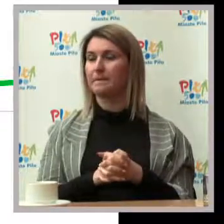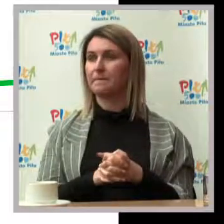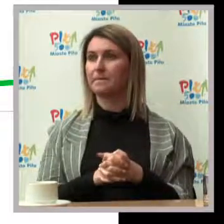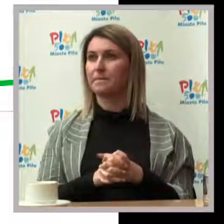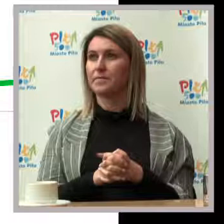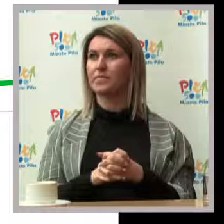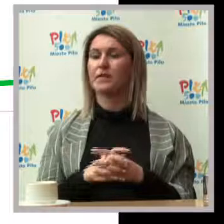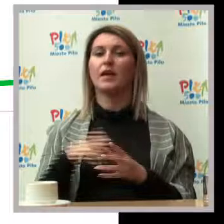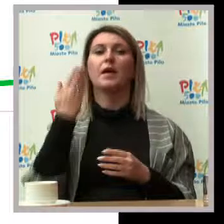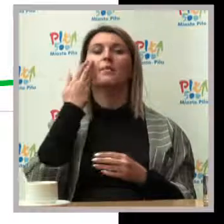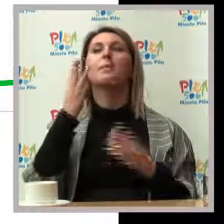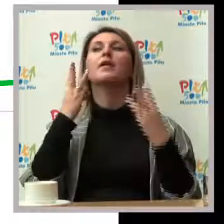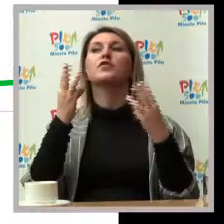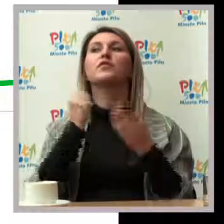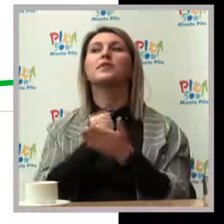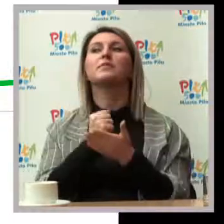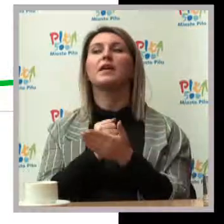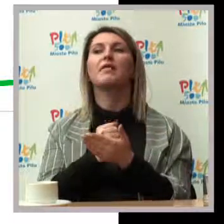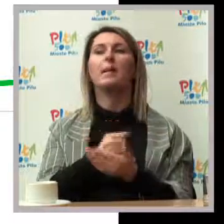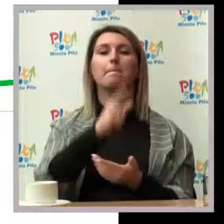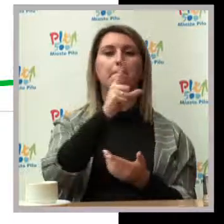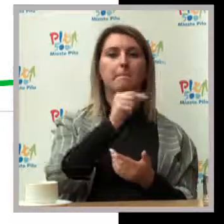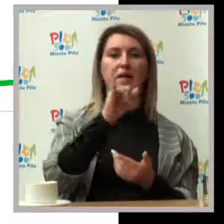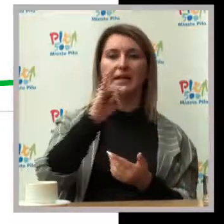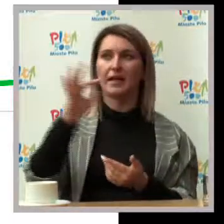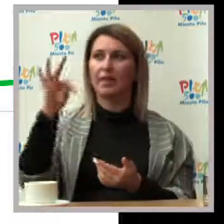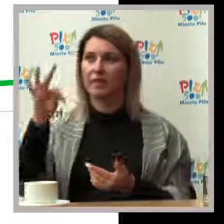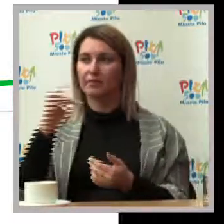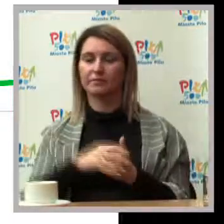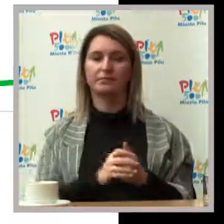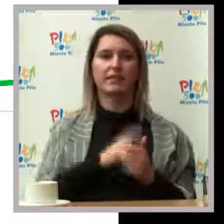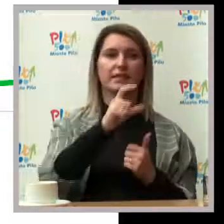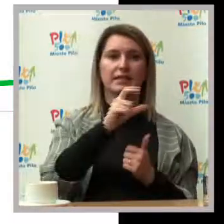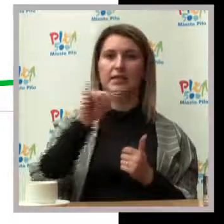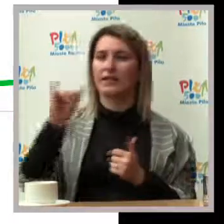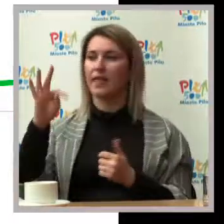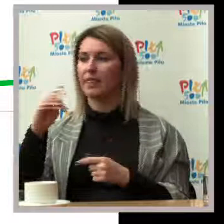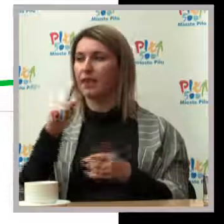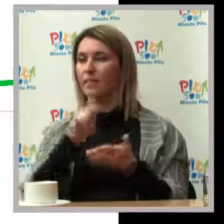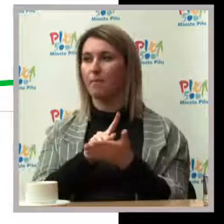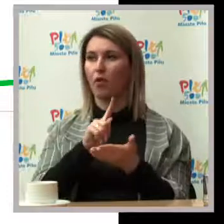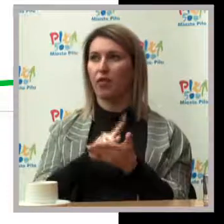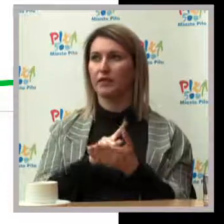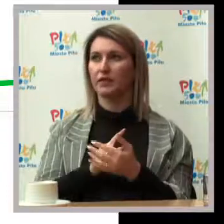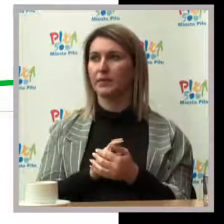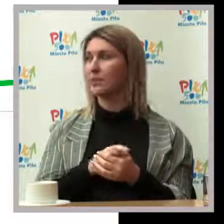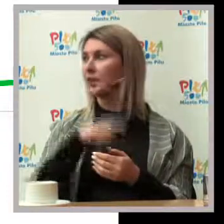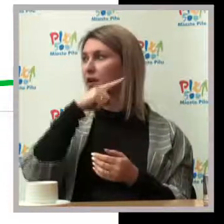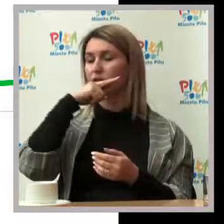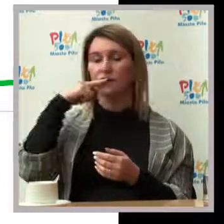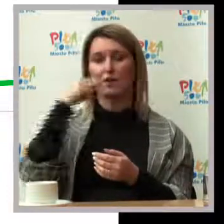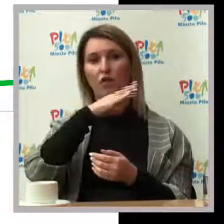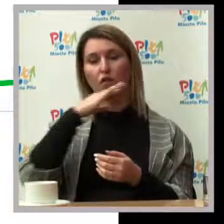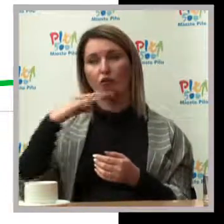I bardzo ważny dochód, który dla każdej jednostki samorządu w przypadku gmin jest ważny. Czerwony kolor